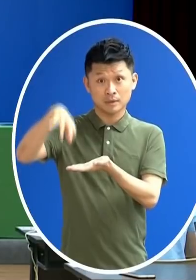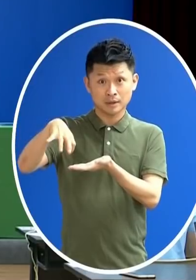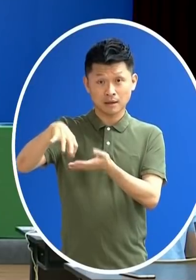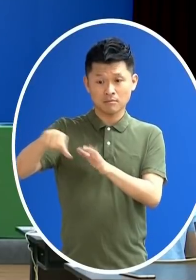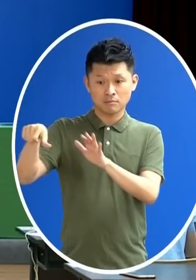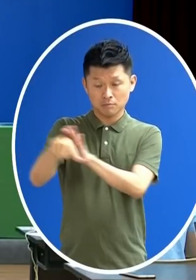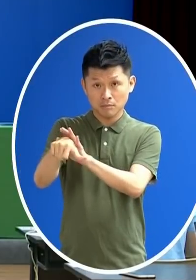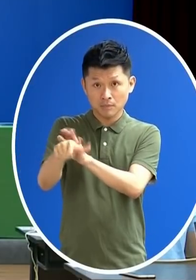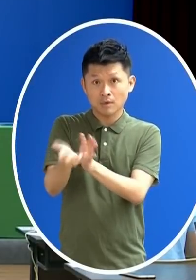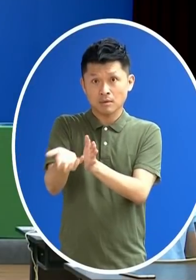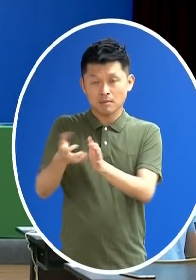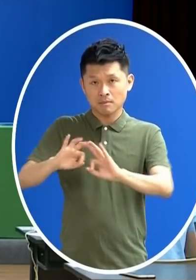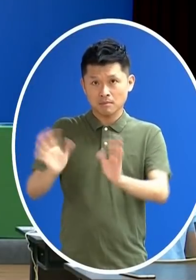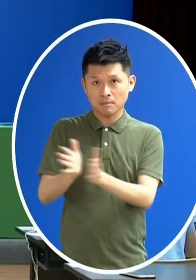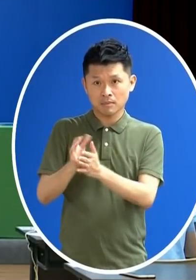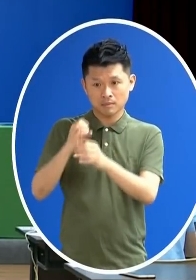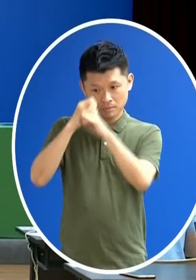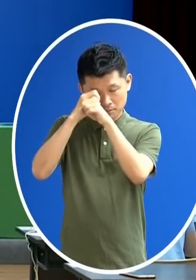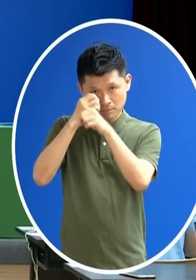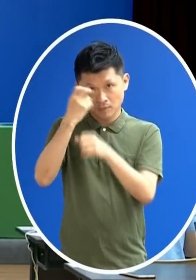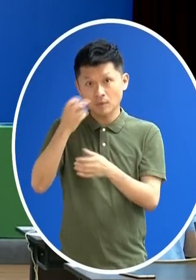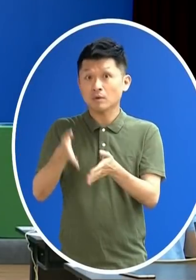中心是因为依法。